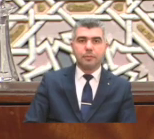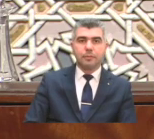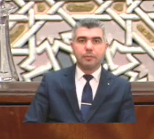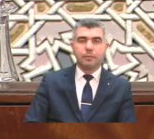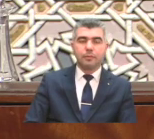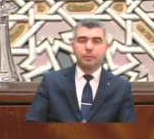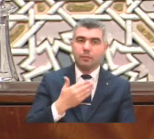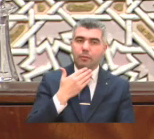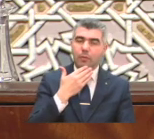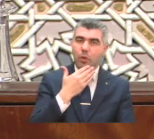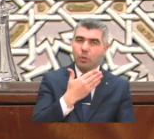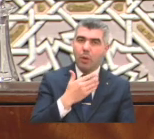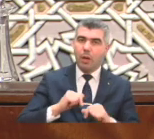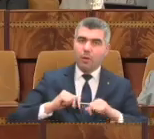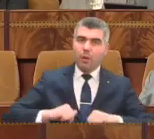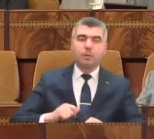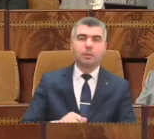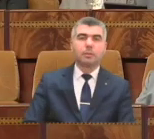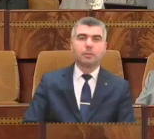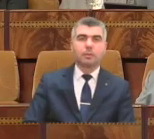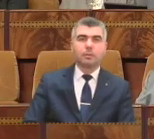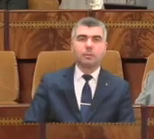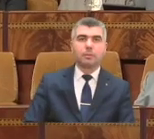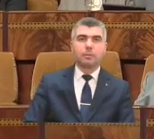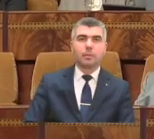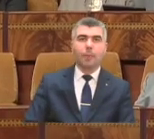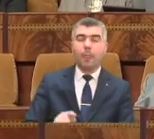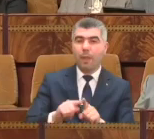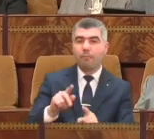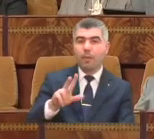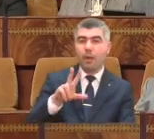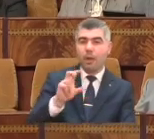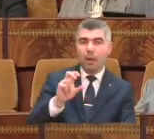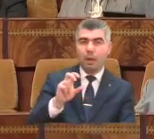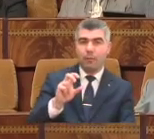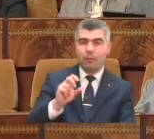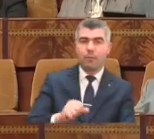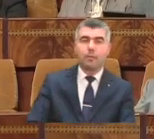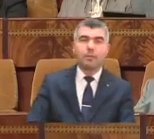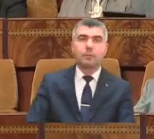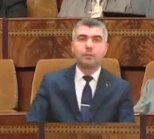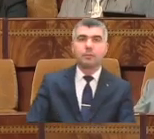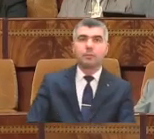شكرا سيد الوزيرة. كما لا يخفى عليكم سيد الوزيرة،